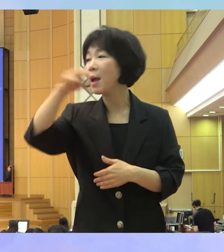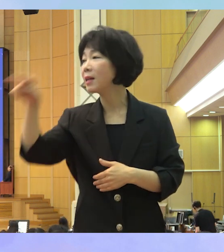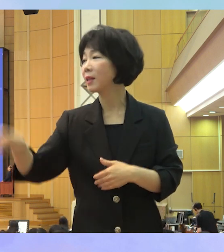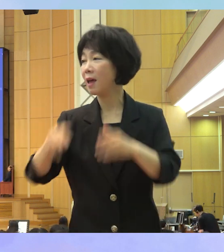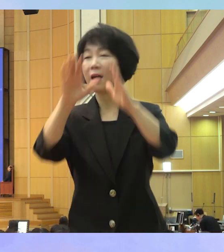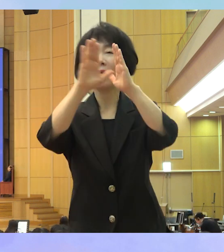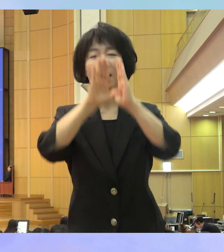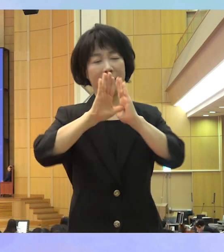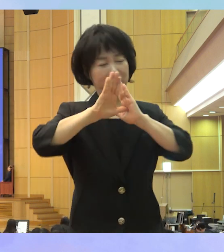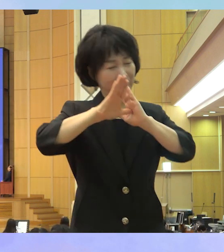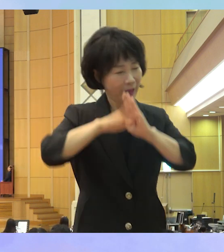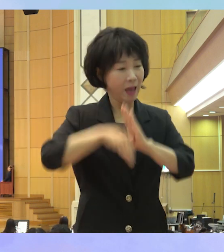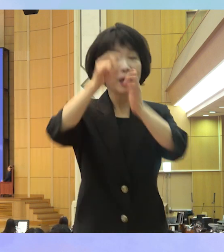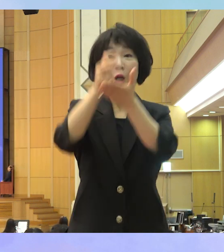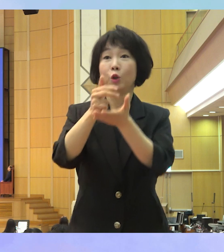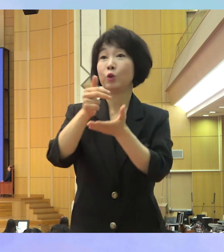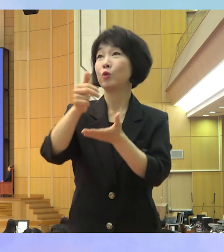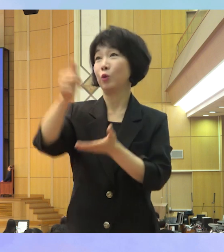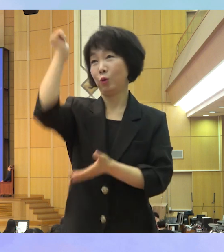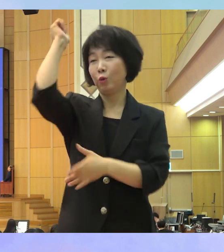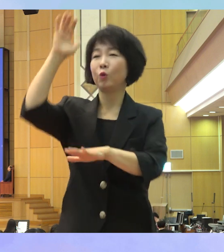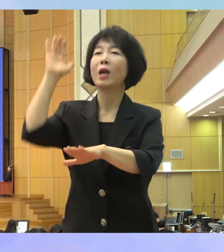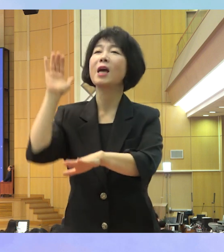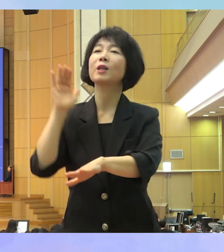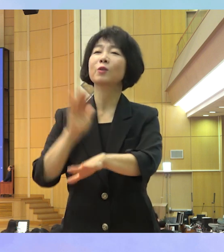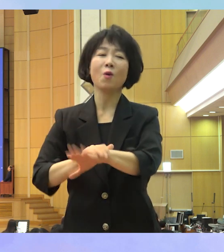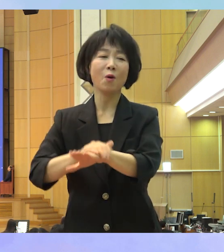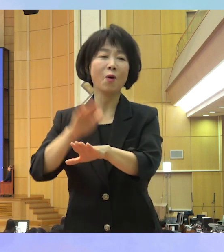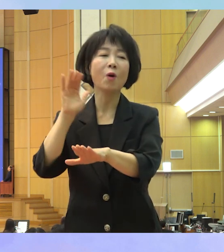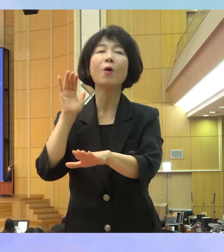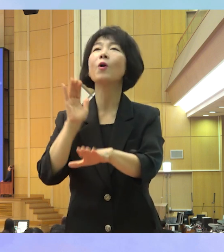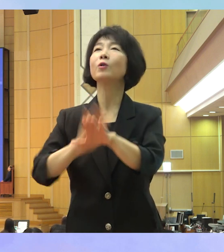산길에 맬 때 주의